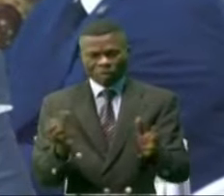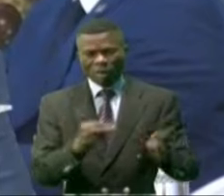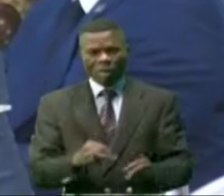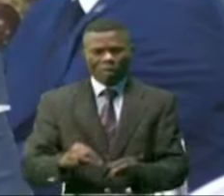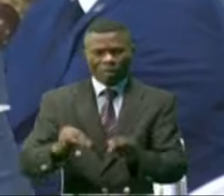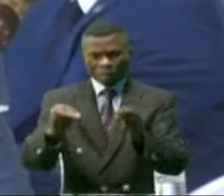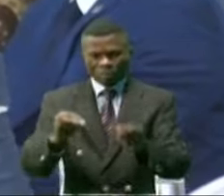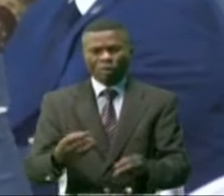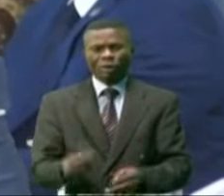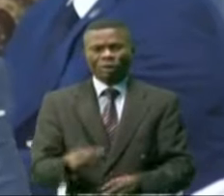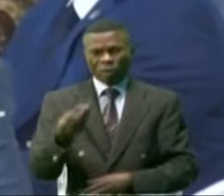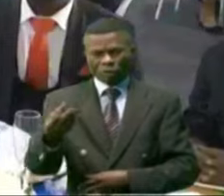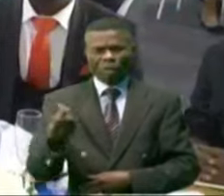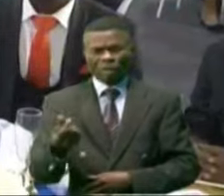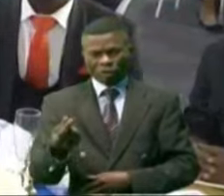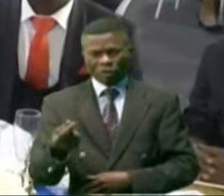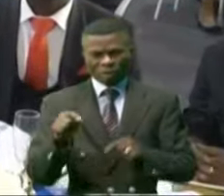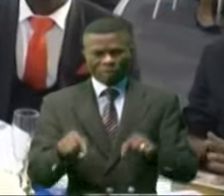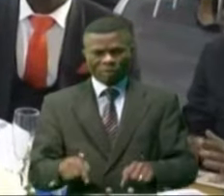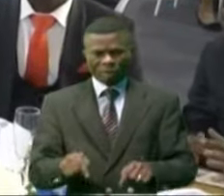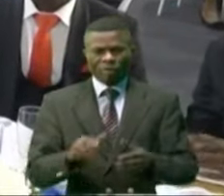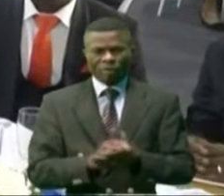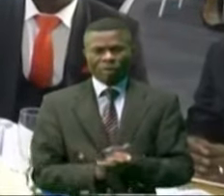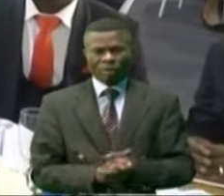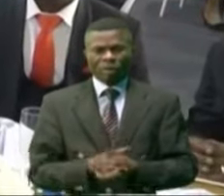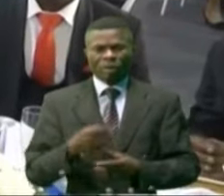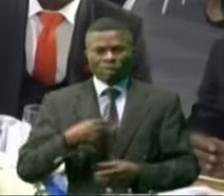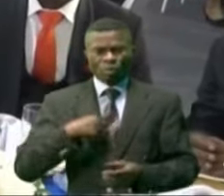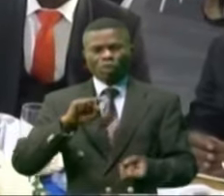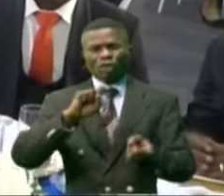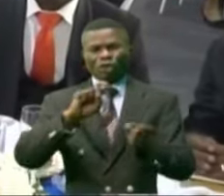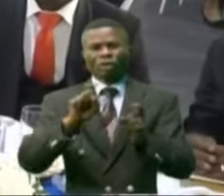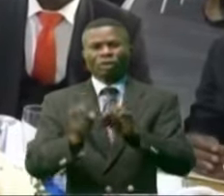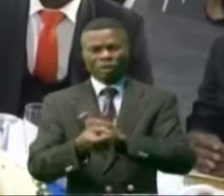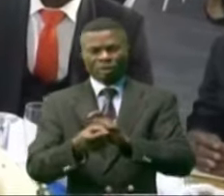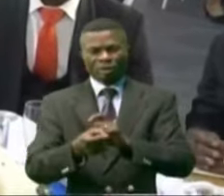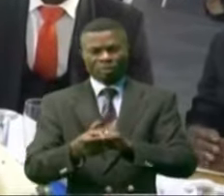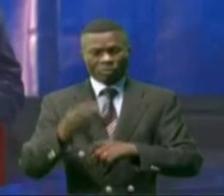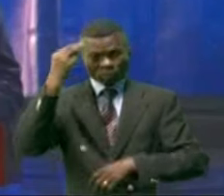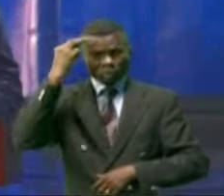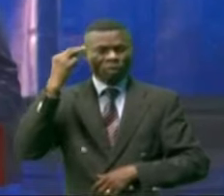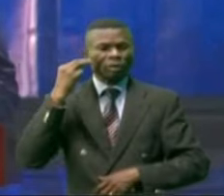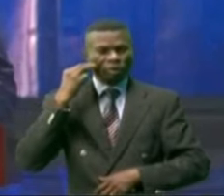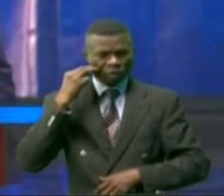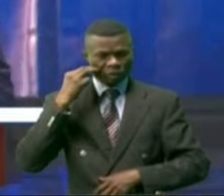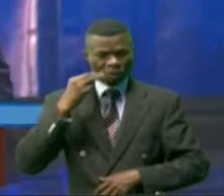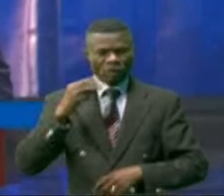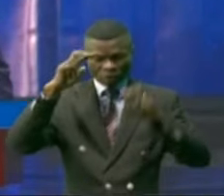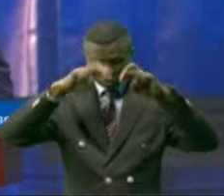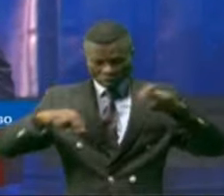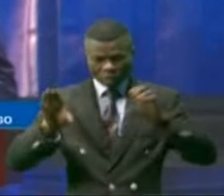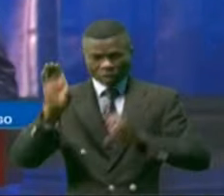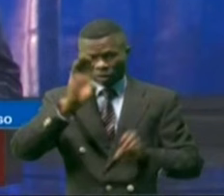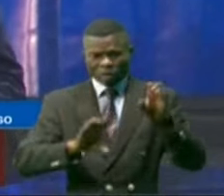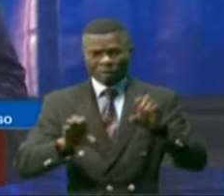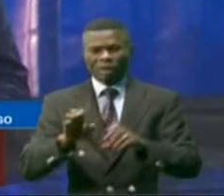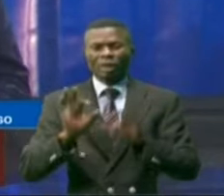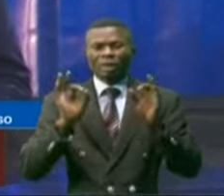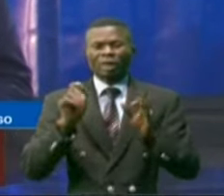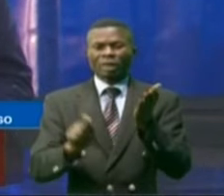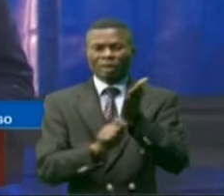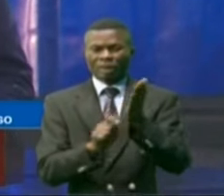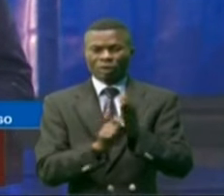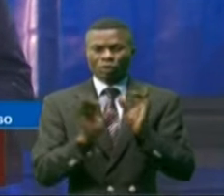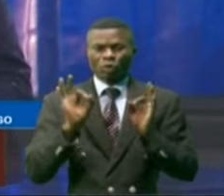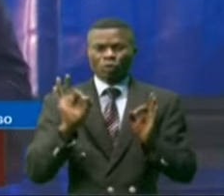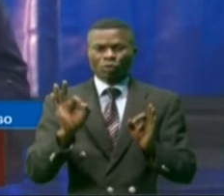mécanismes actuels. Je charge donc le ministre de la Recherche scientifique et de l'innovation